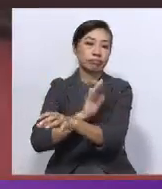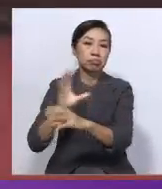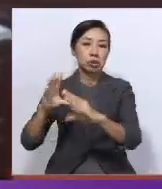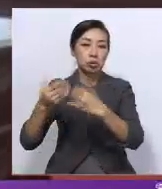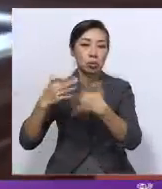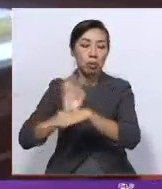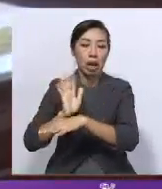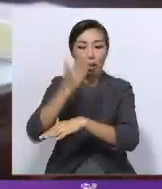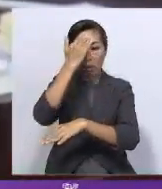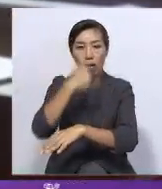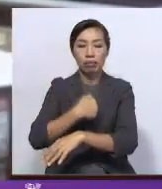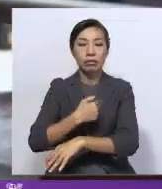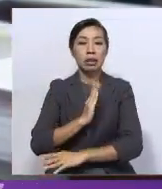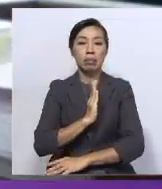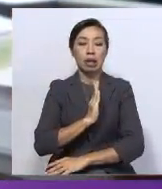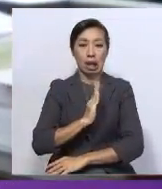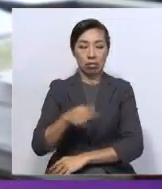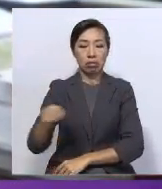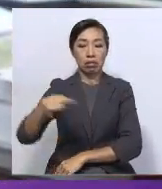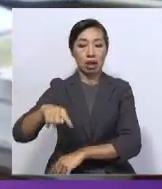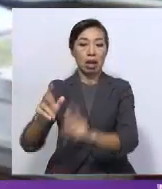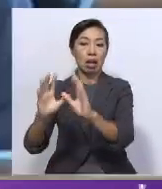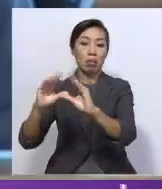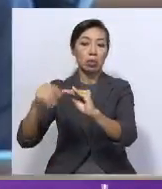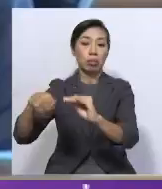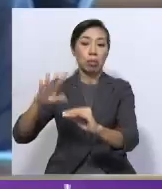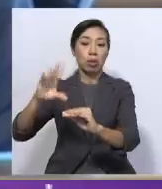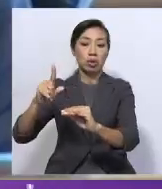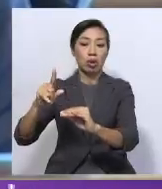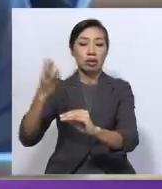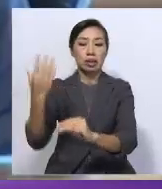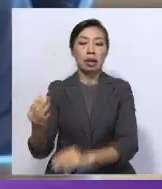ณาเพื่อแสดงความบริสุทธิ์ใจก็จะทำให้องค์คณะที่ประชุมปปช.เ